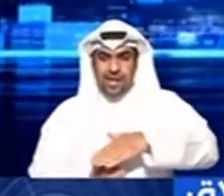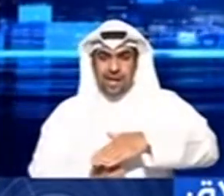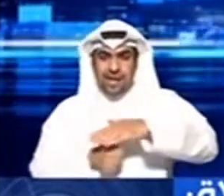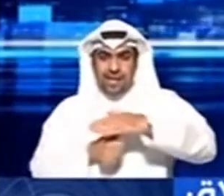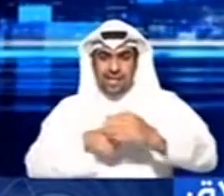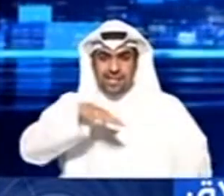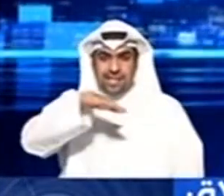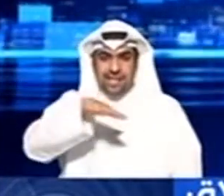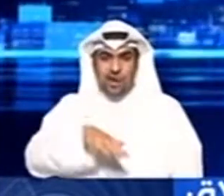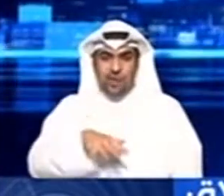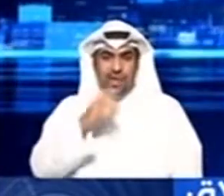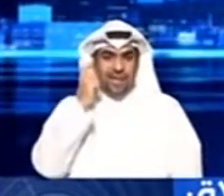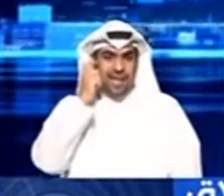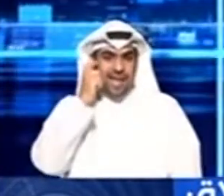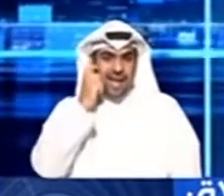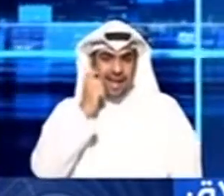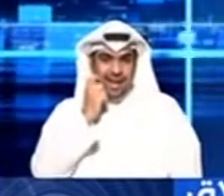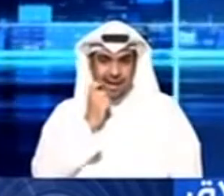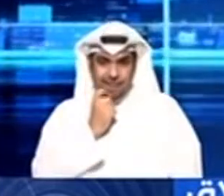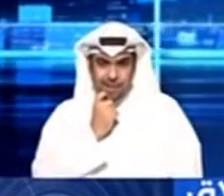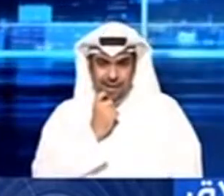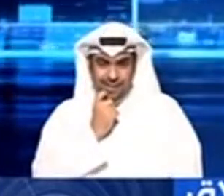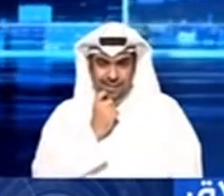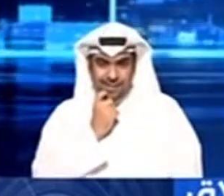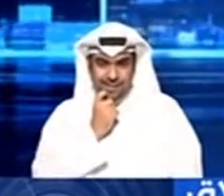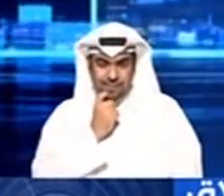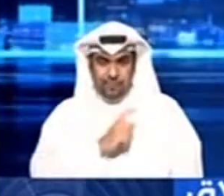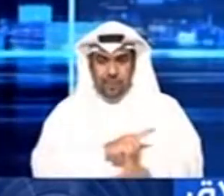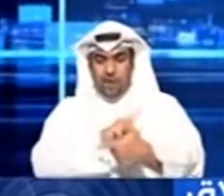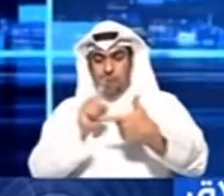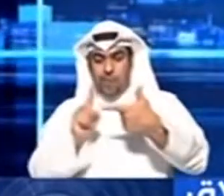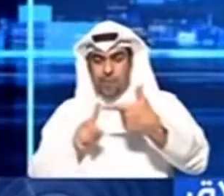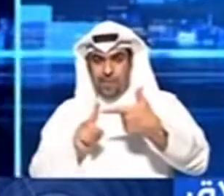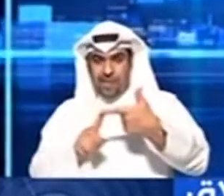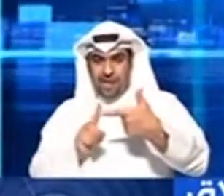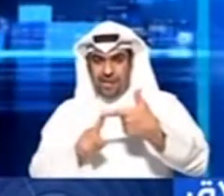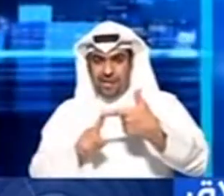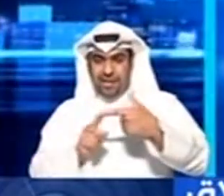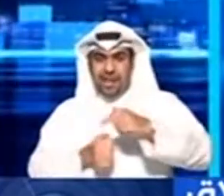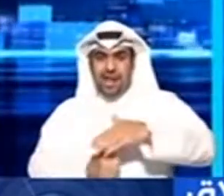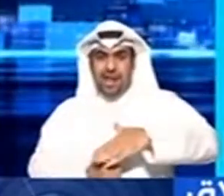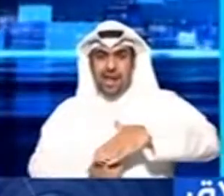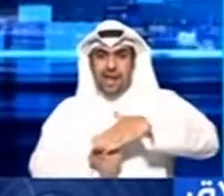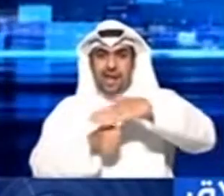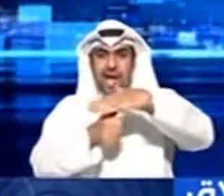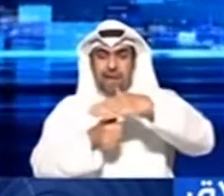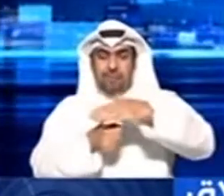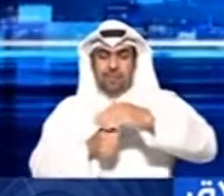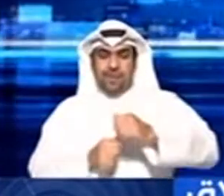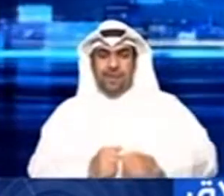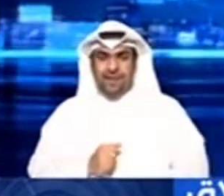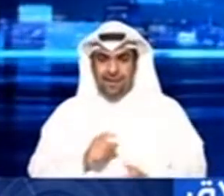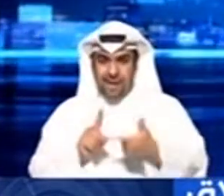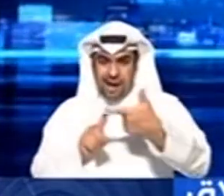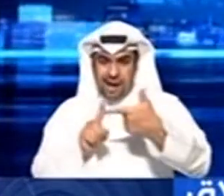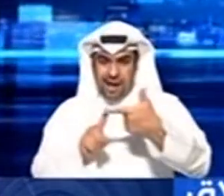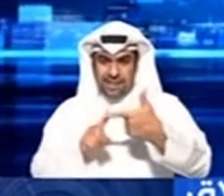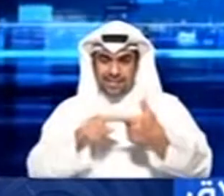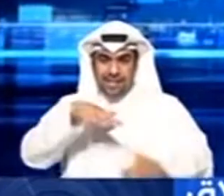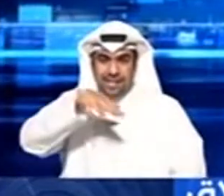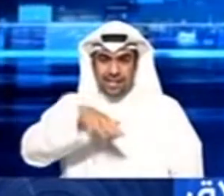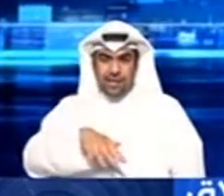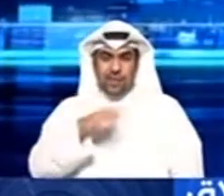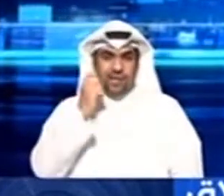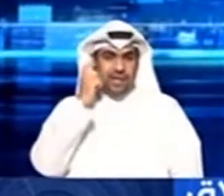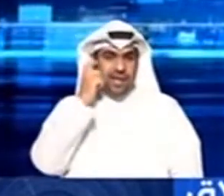بن زايد آل نهيان رئيس دولة الإمارات العربية المتحدة الشقيقة، وإلى أخيه صاحب السمو الشيخ محمد بن راشد آل